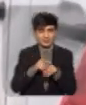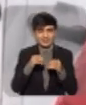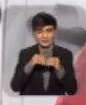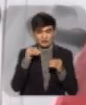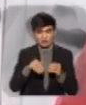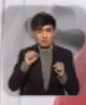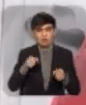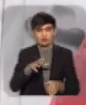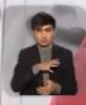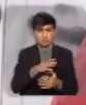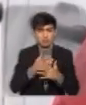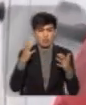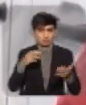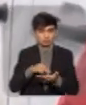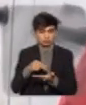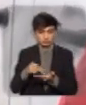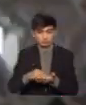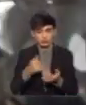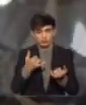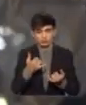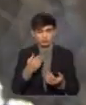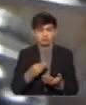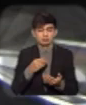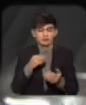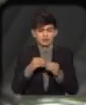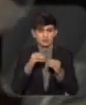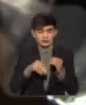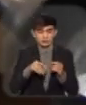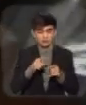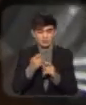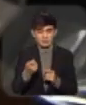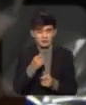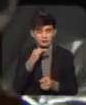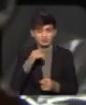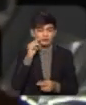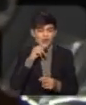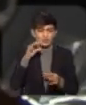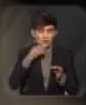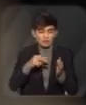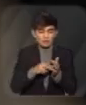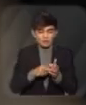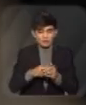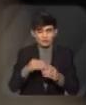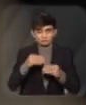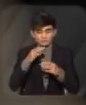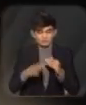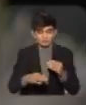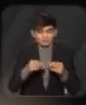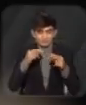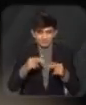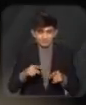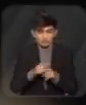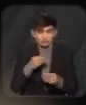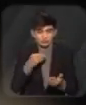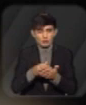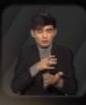можно было приобрести гораздо больше продуктов нежели сегодня чей обязательный компонент продуктовой корзины обходится это помощь все